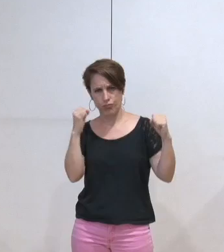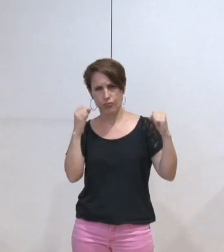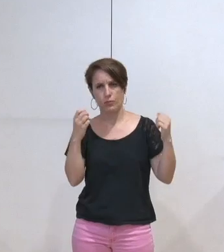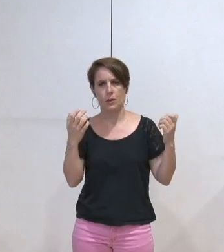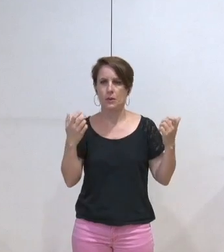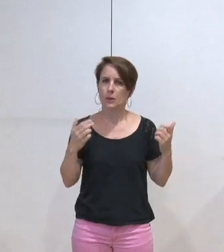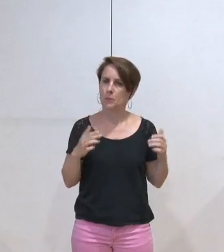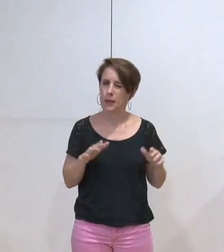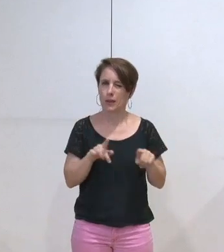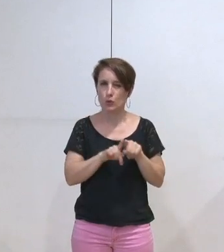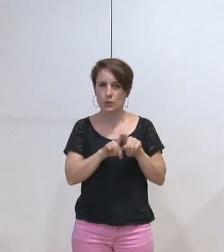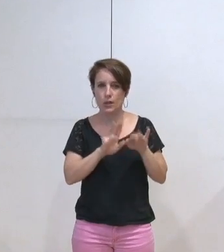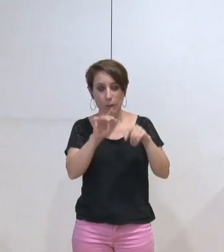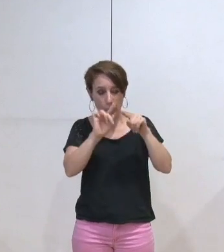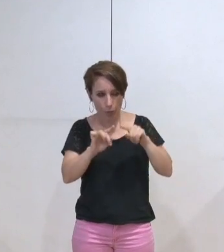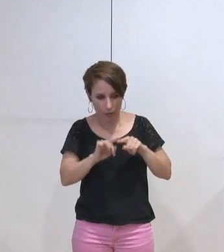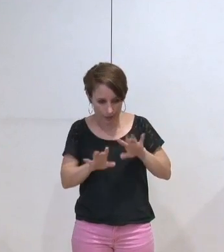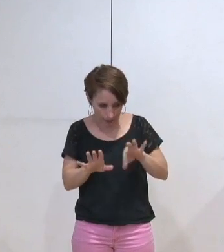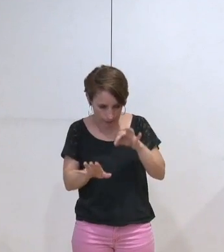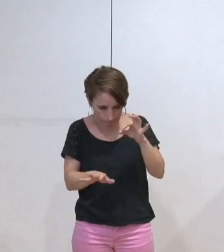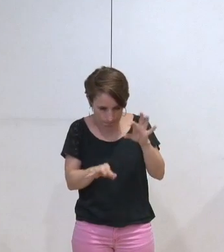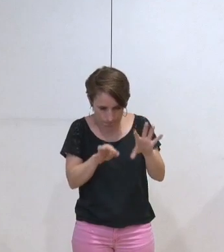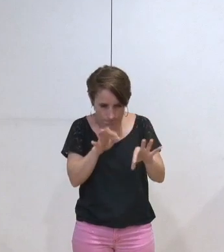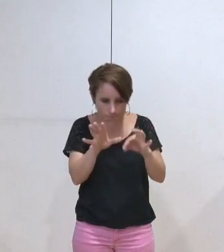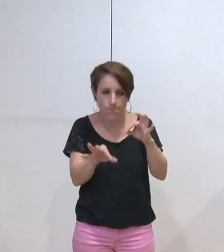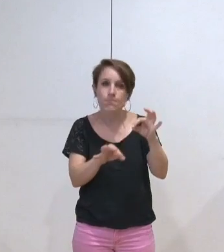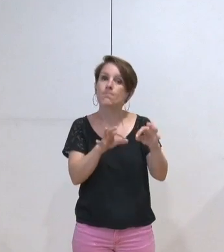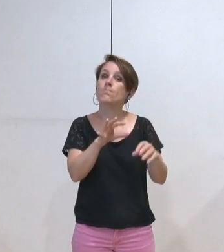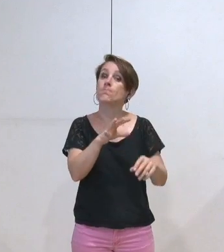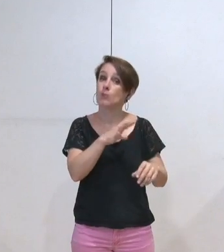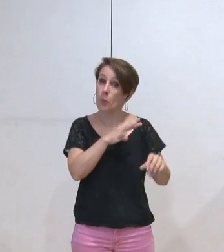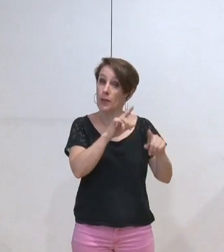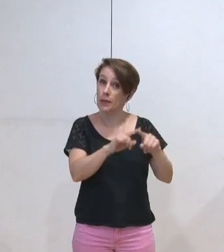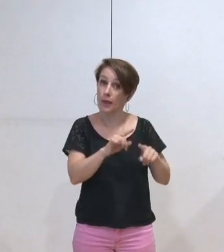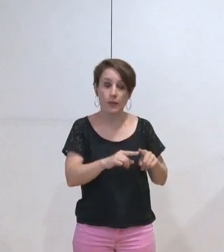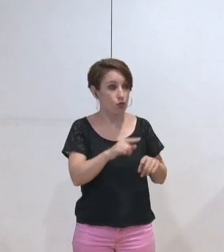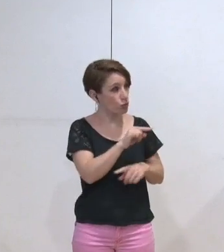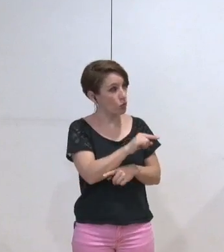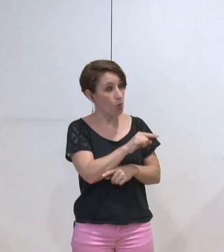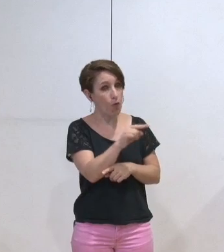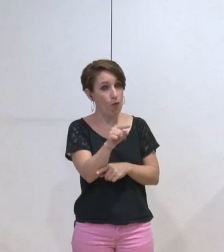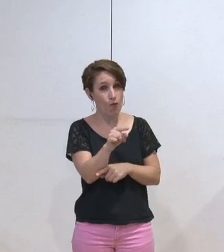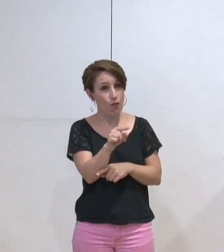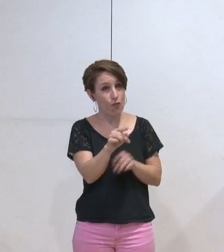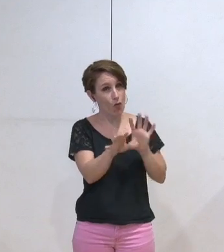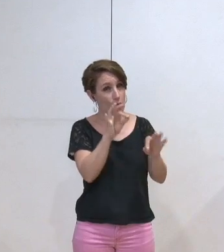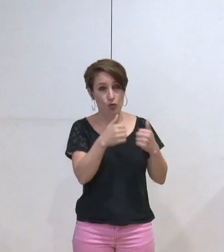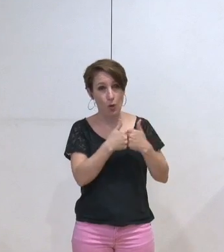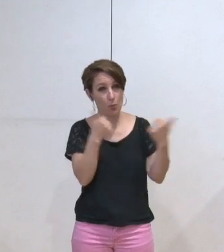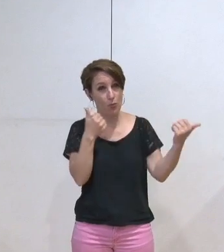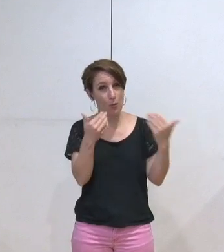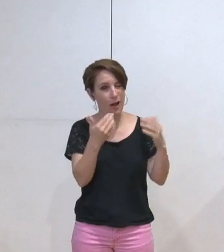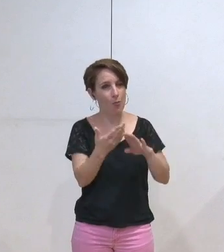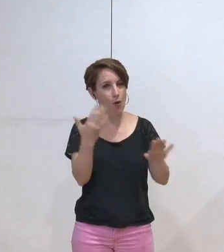un changement ce qui est légitime ou une rupture ce qu'il est tout autant mais il faut le l'assumer comme tel avec le modèle